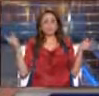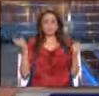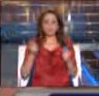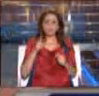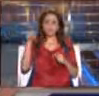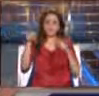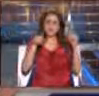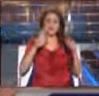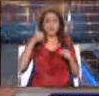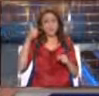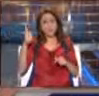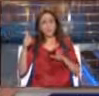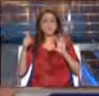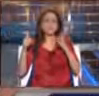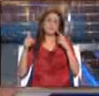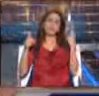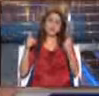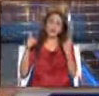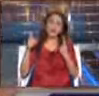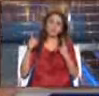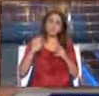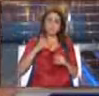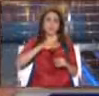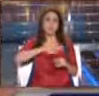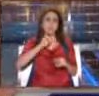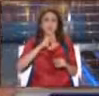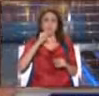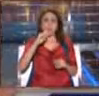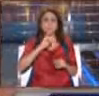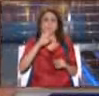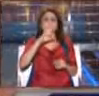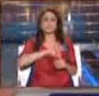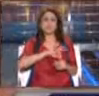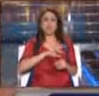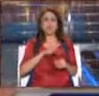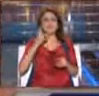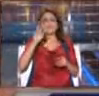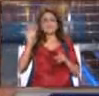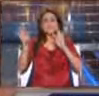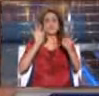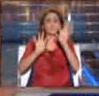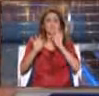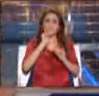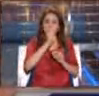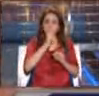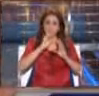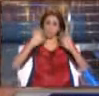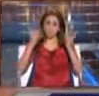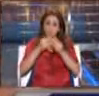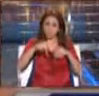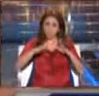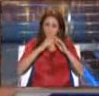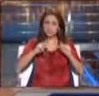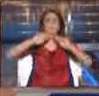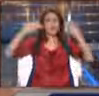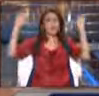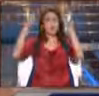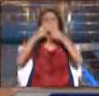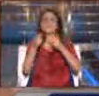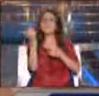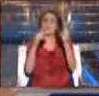يعني ناس كويسة جدا وناس عادية وناس ليها مصالح. يعني الإعلام بحد ذاته، وعلى فكرة ده في العالم كله مش في مصر فقط،